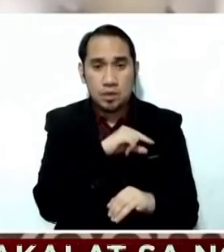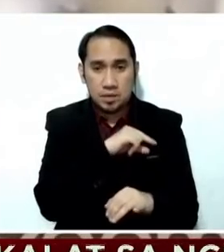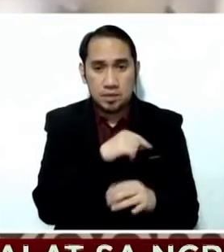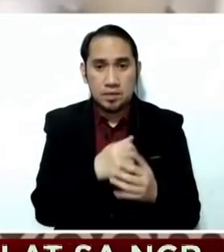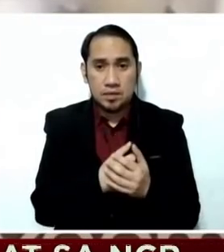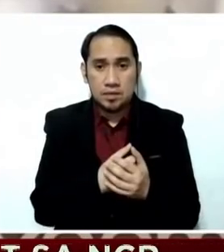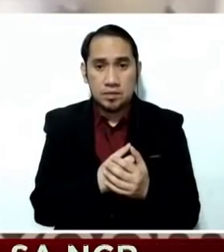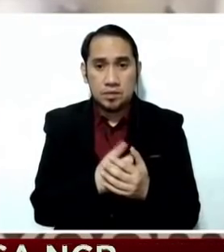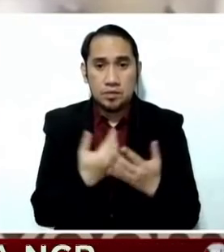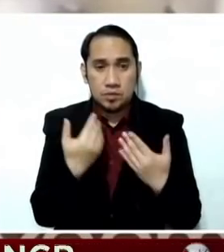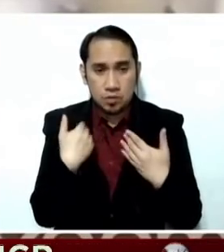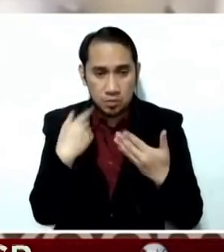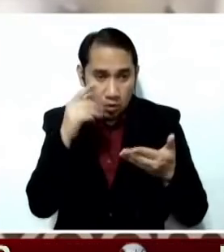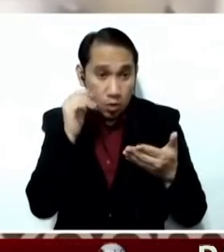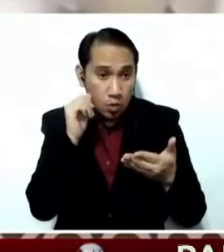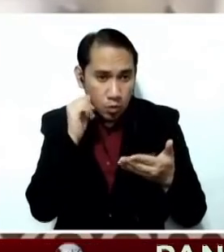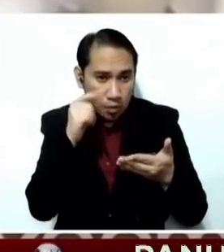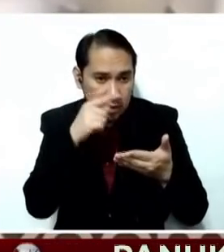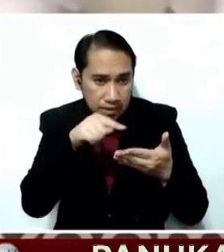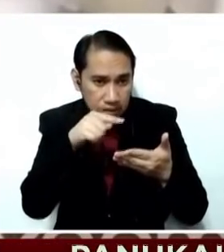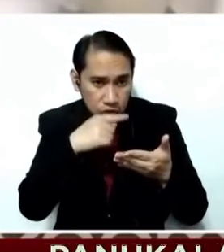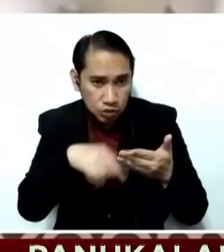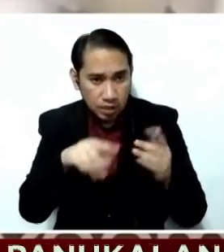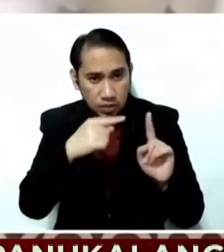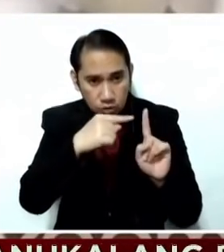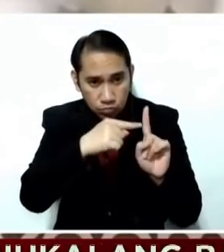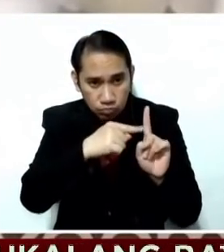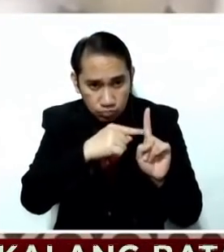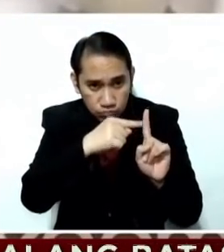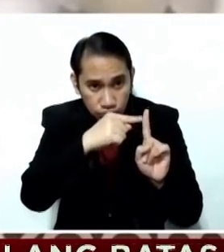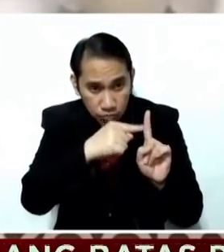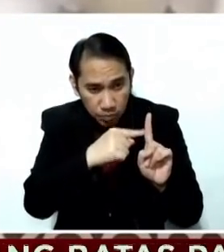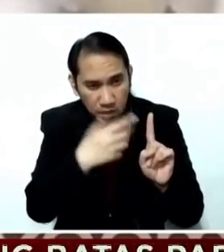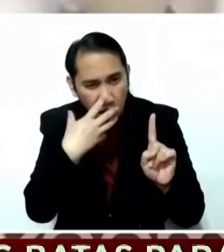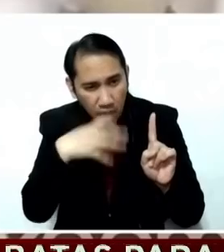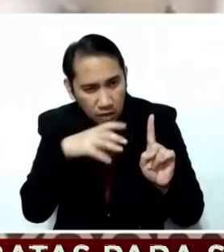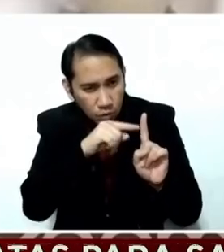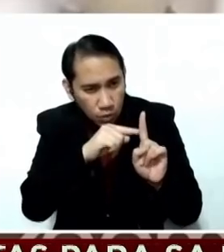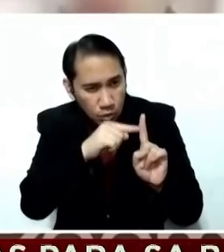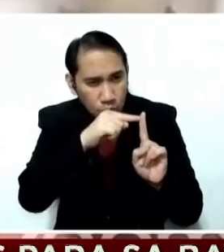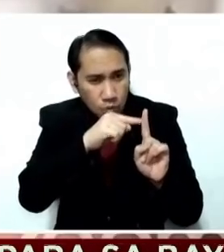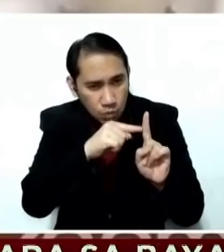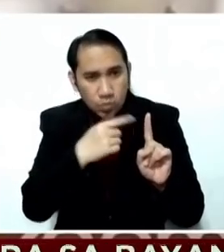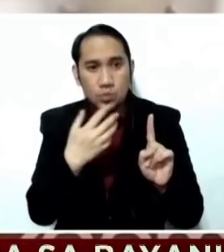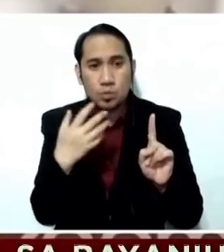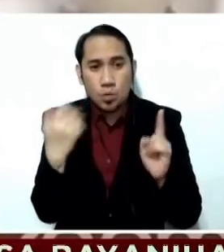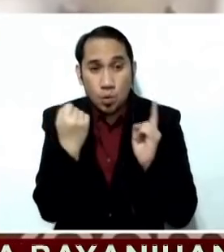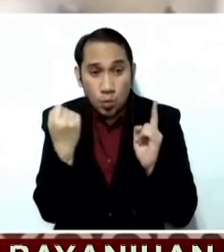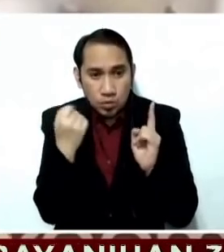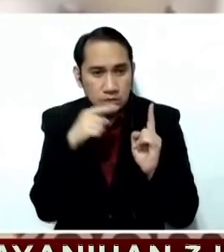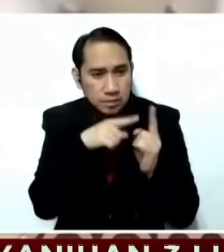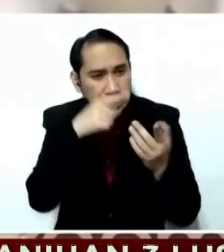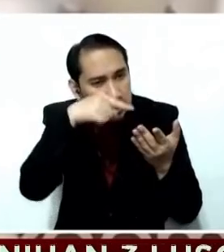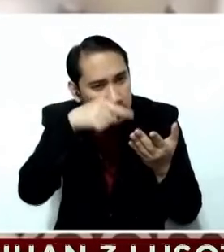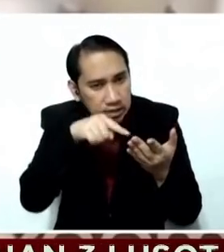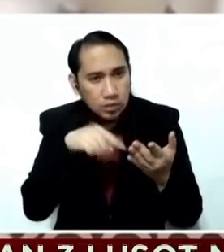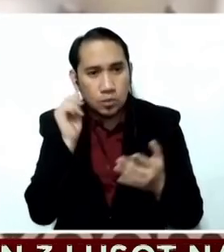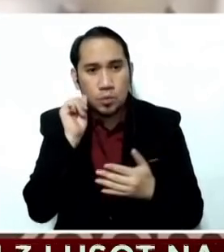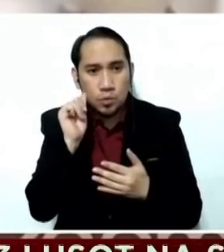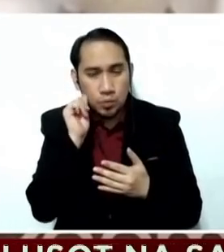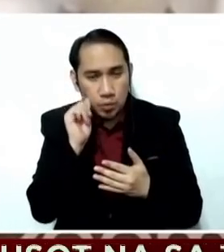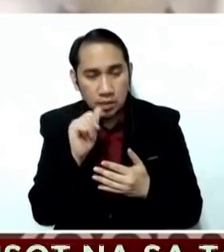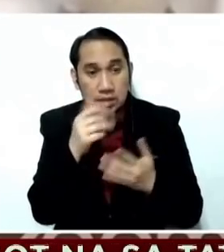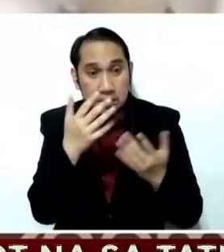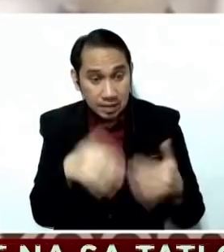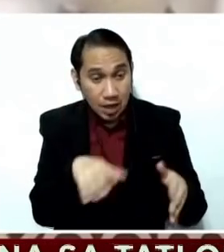ng temperature para makita natin yung temperature niya upon arrival. Tapos pag nilipat na siya doon sa